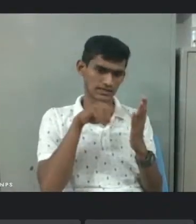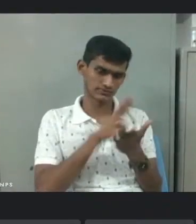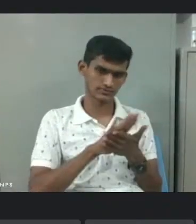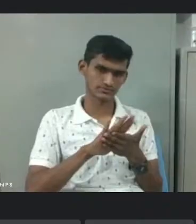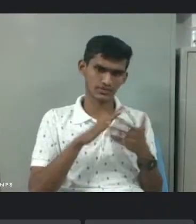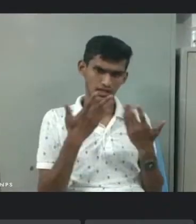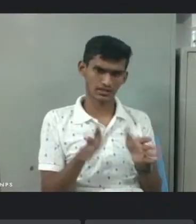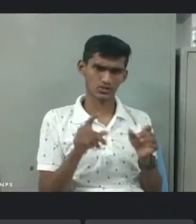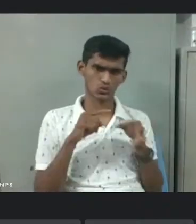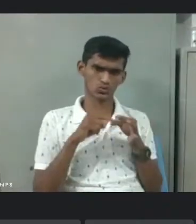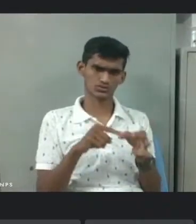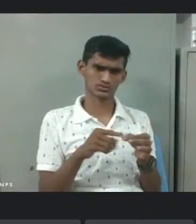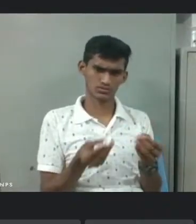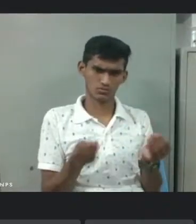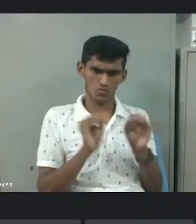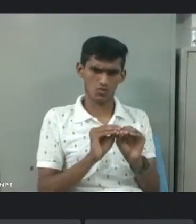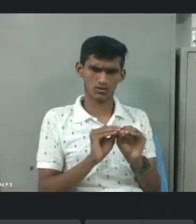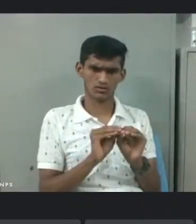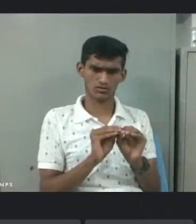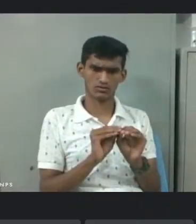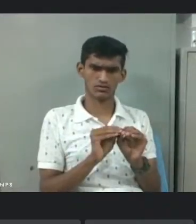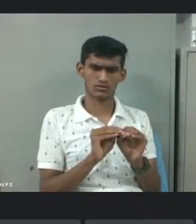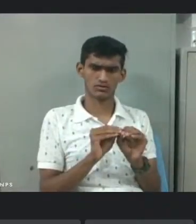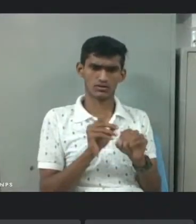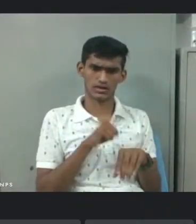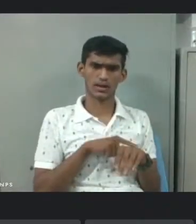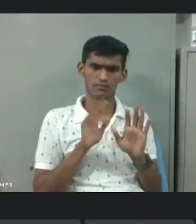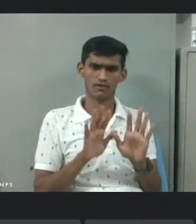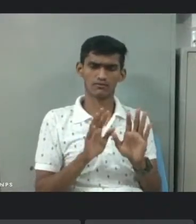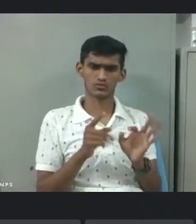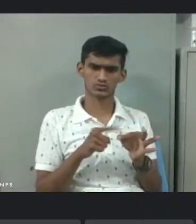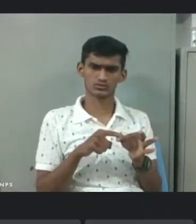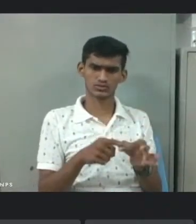നമുക്ക് 1-2 ക്വസ്റ്റ്യൻസും കൂടി അറ്റൻഡ് ചെയ്യാനുള്ള ടൈം ഉണ്ട്.